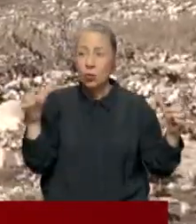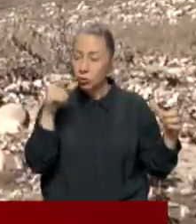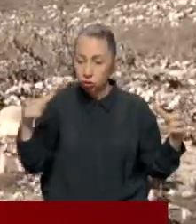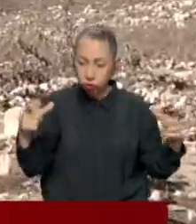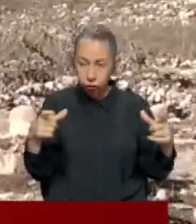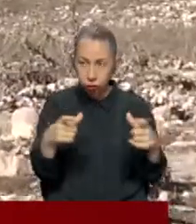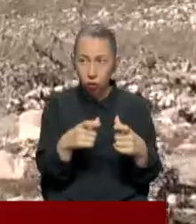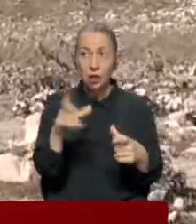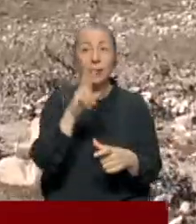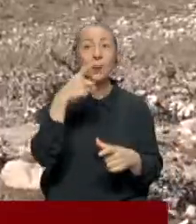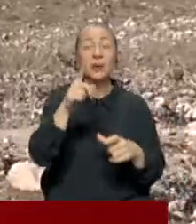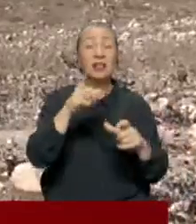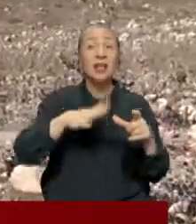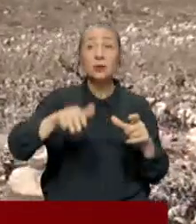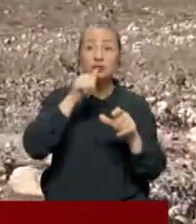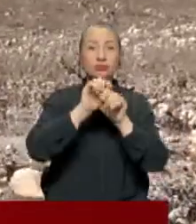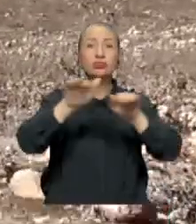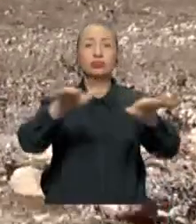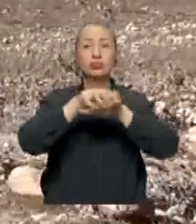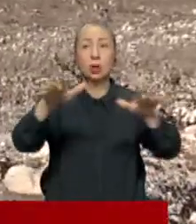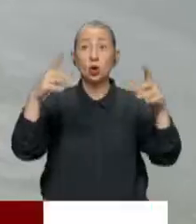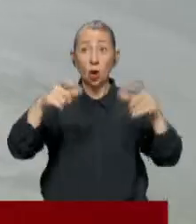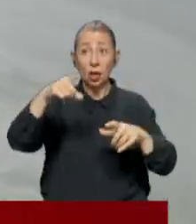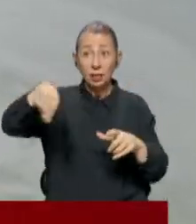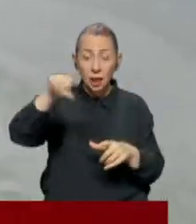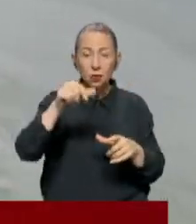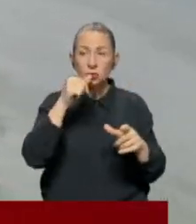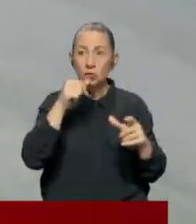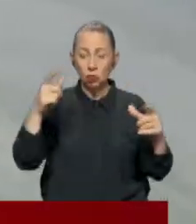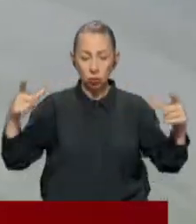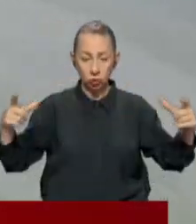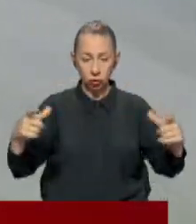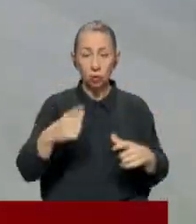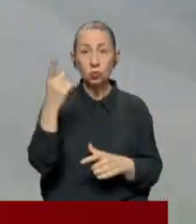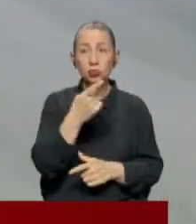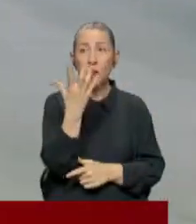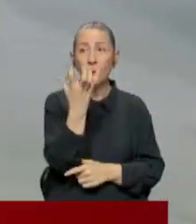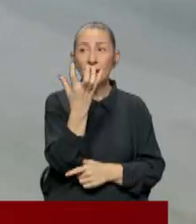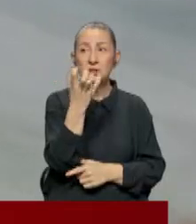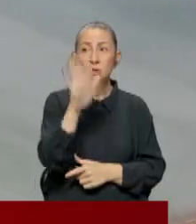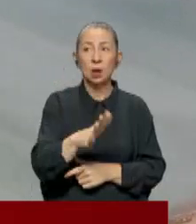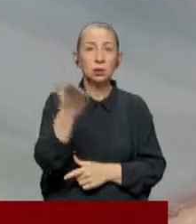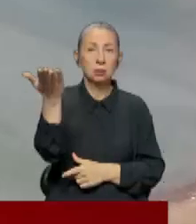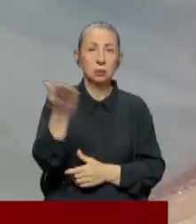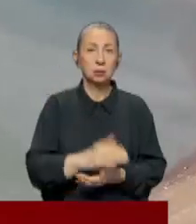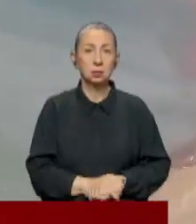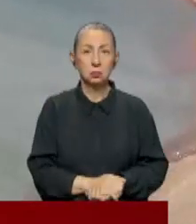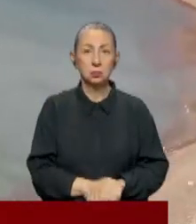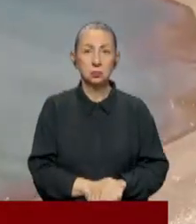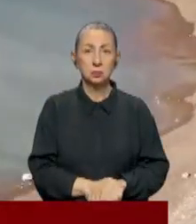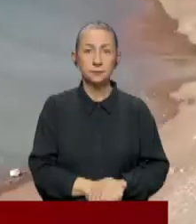kurudu. 20 bin dekar alanın sulanmasında kullanılan gölette su seviyesi %5 civarına geriledi.